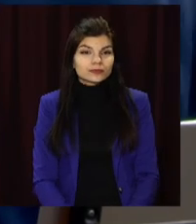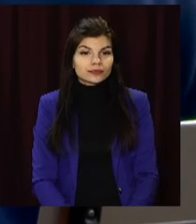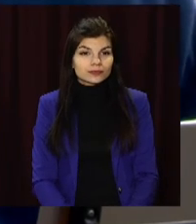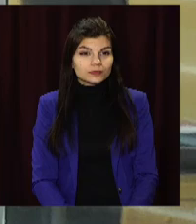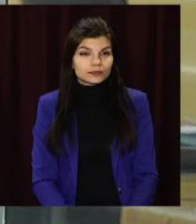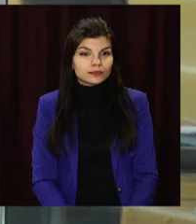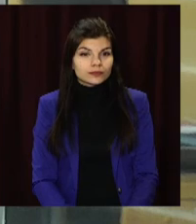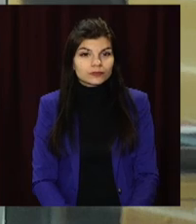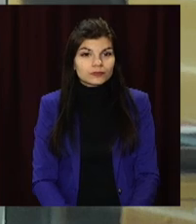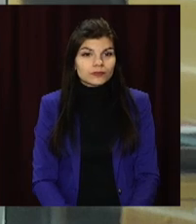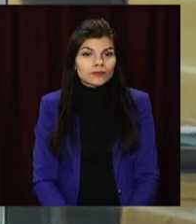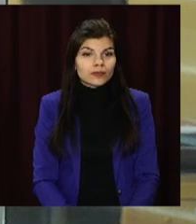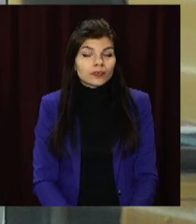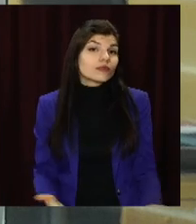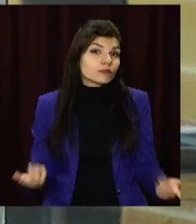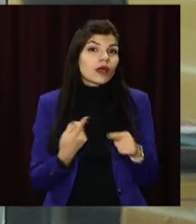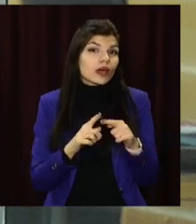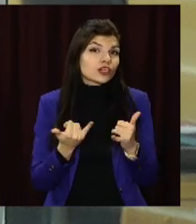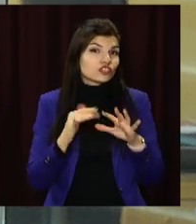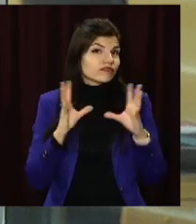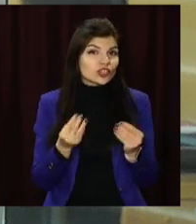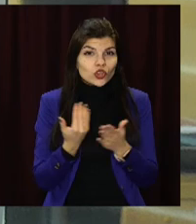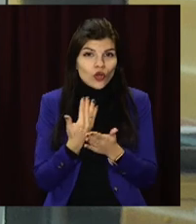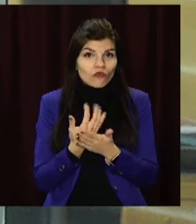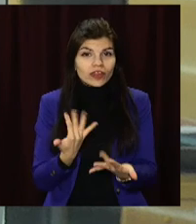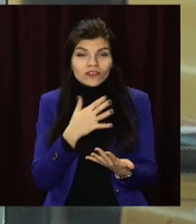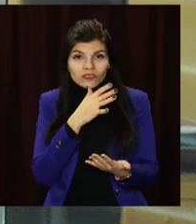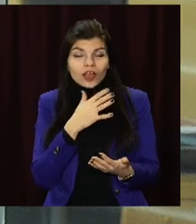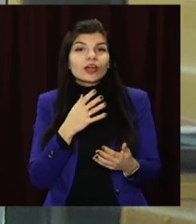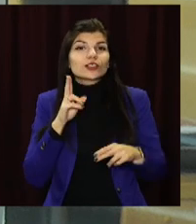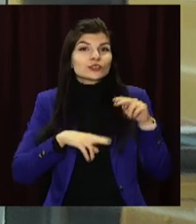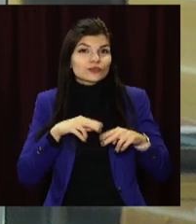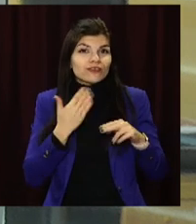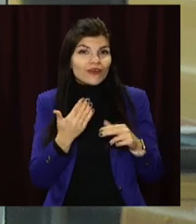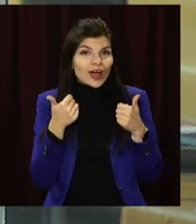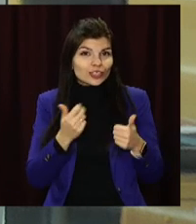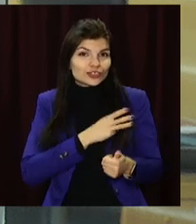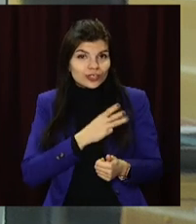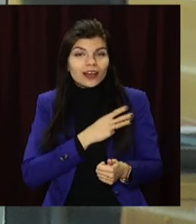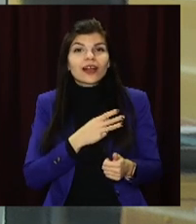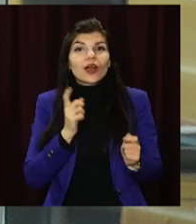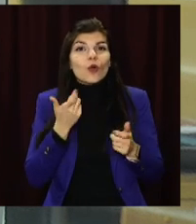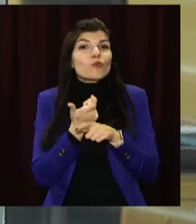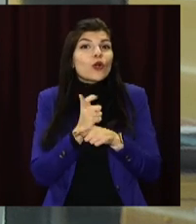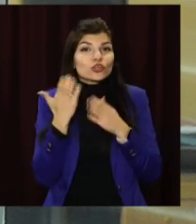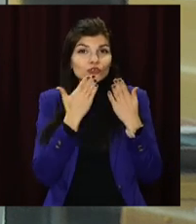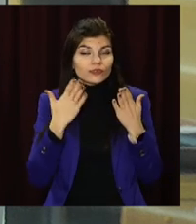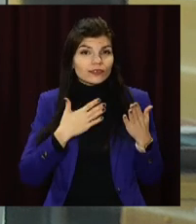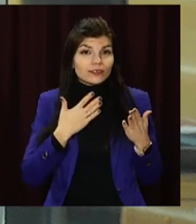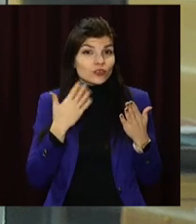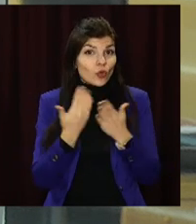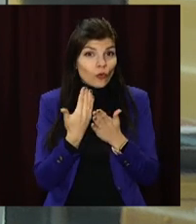«Відкритий». Наразі це всі новини на цю годину. Бажаємо гарного вам настрою. Більше новин ви зможете прочитати на нашому